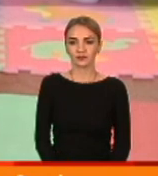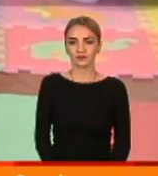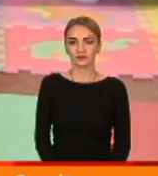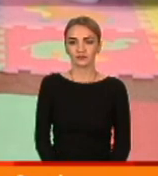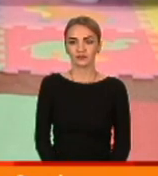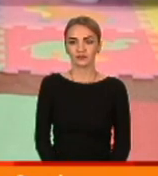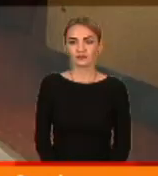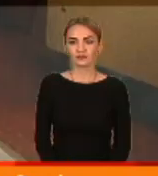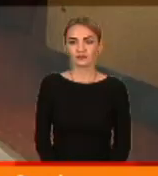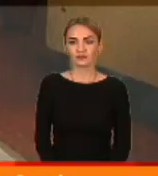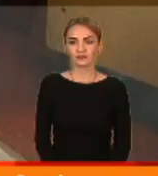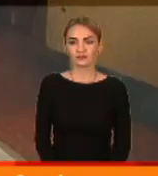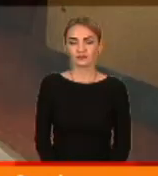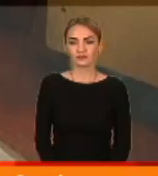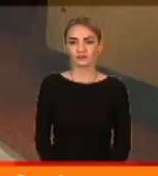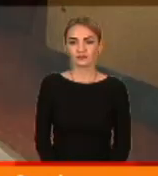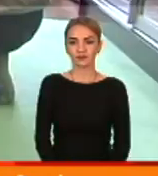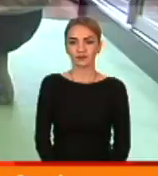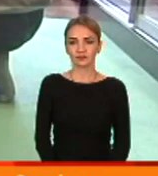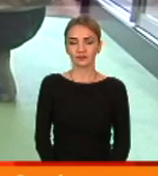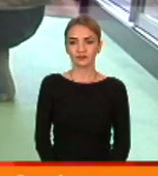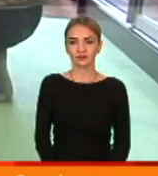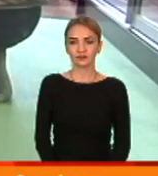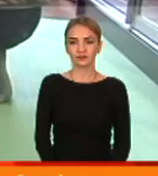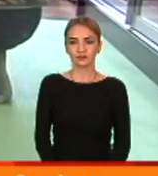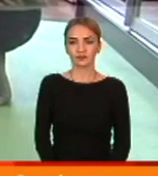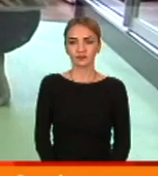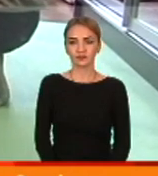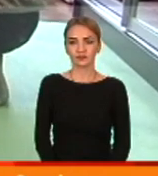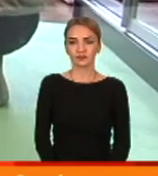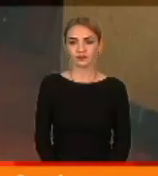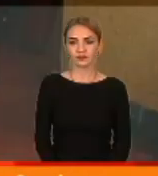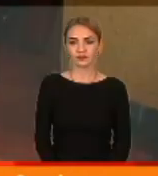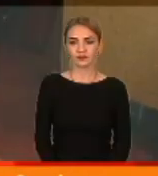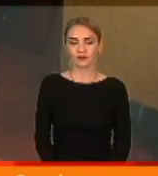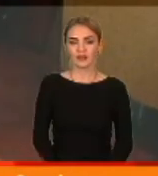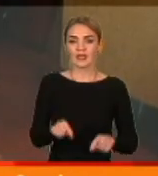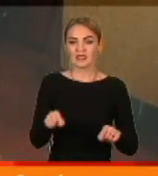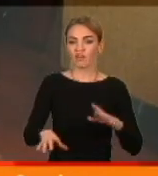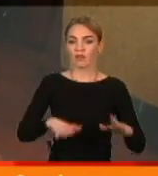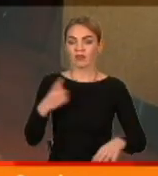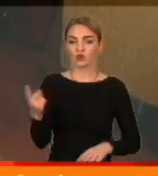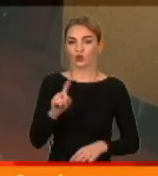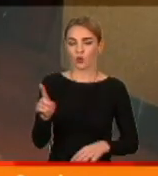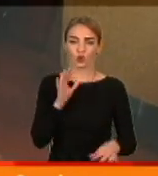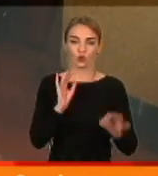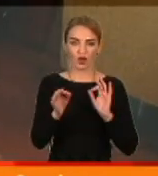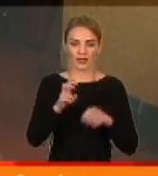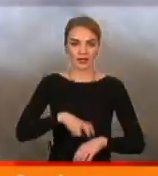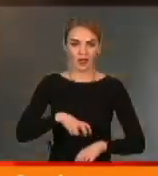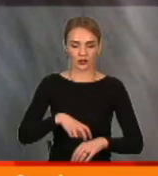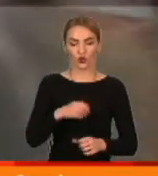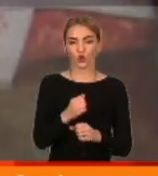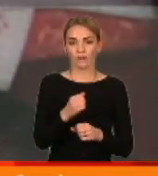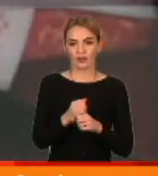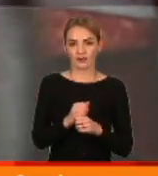спиночку. 7. 10? Да, і другою ножкою 10, як обично сонце. Ці вправи – єдине, що порекомендували лікарі –